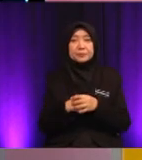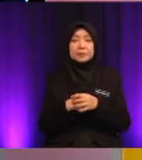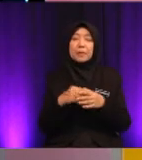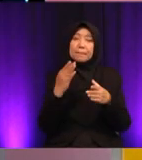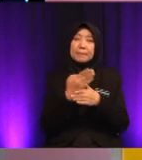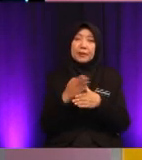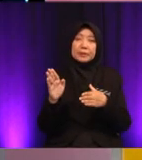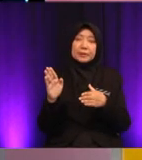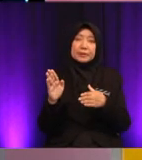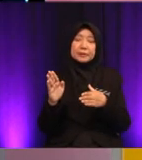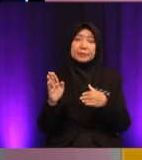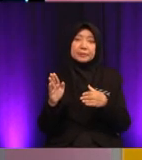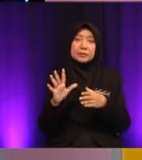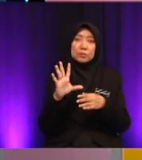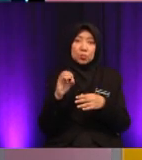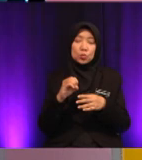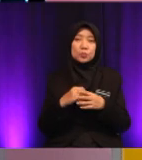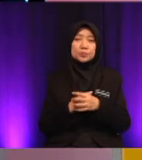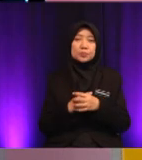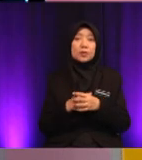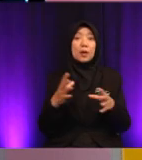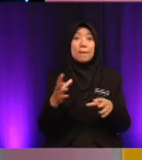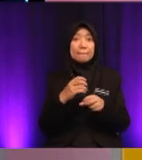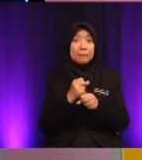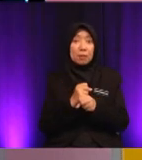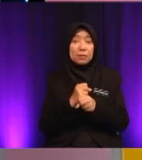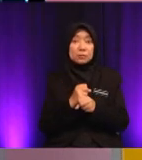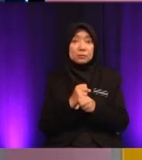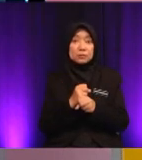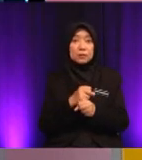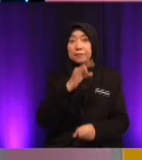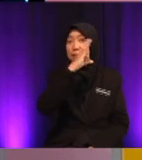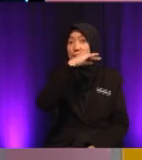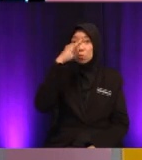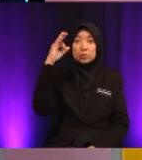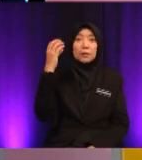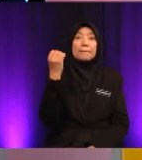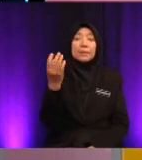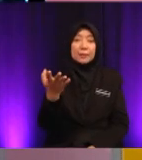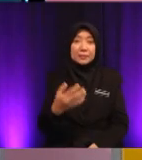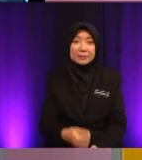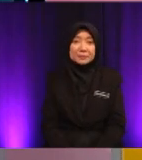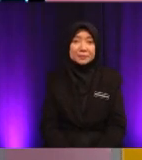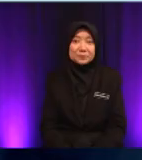dengan lamda panjang gelombang kita akan dapat jawaban frekuensinya berapa Oke